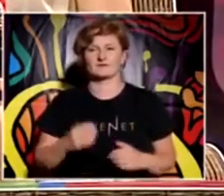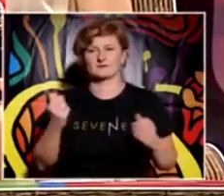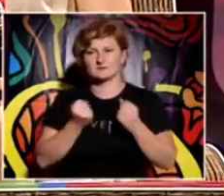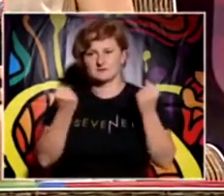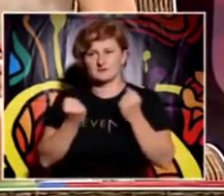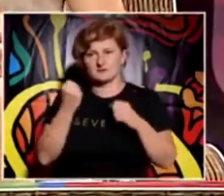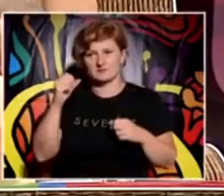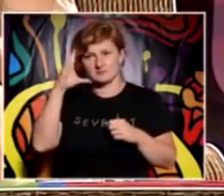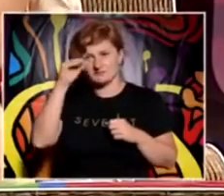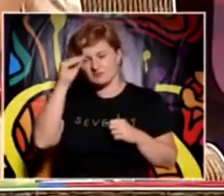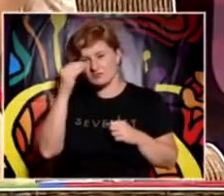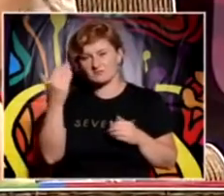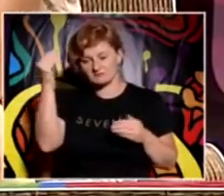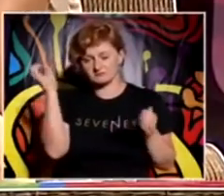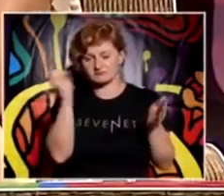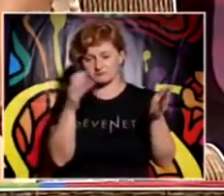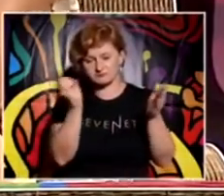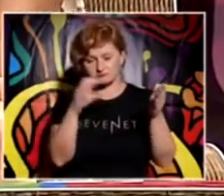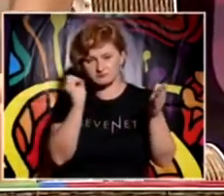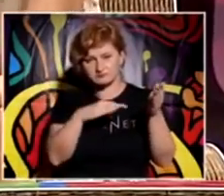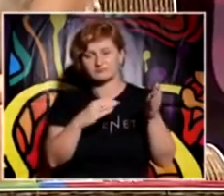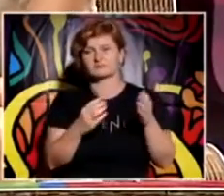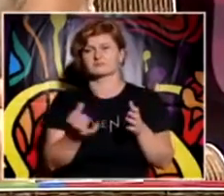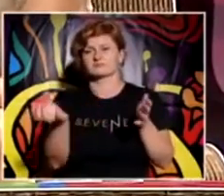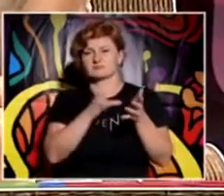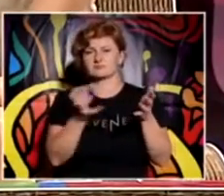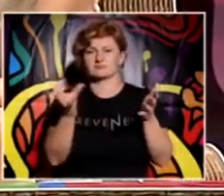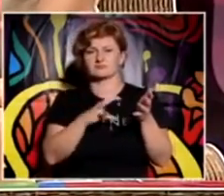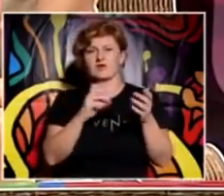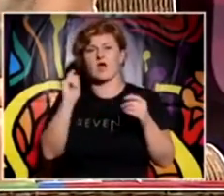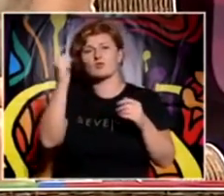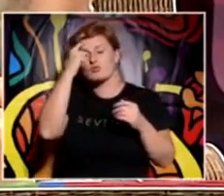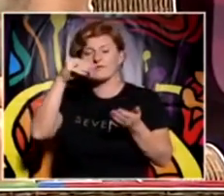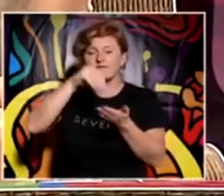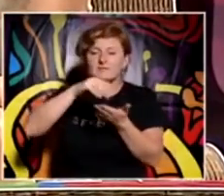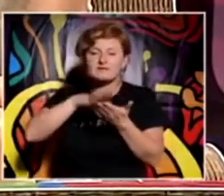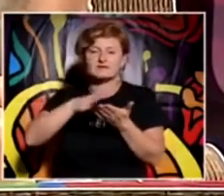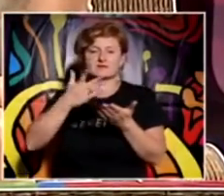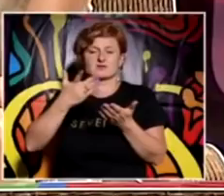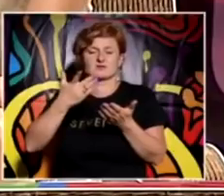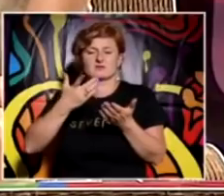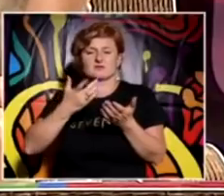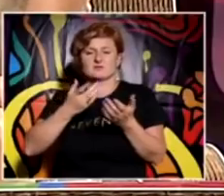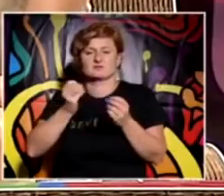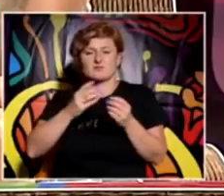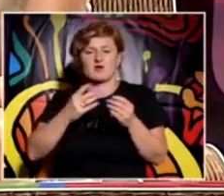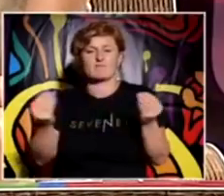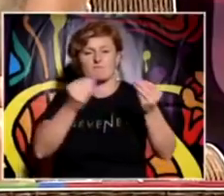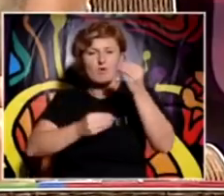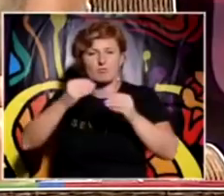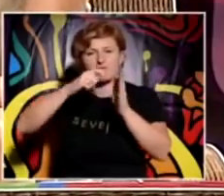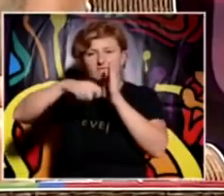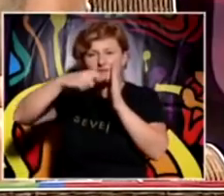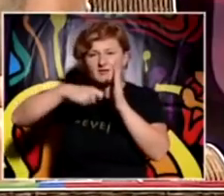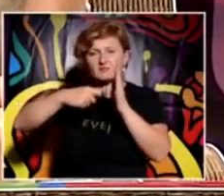wieczorem, wiadomo, wrzucić coś na bieżąco, ale jeśli chodzi o jakieś takie główne relacje, wpisy z wypraw, czy oczywiście montowanie filmu, to już raczej